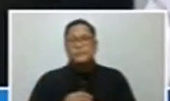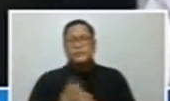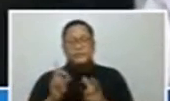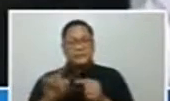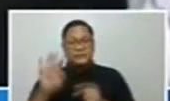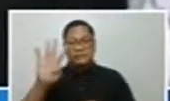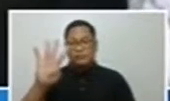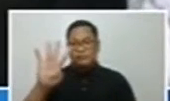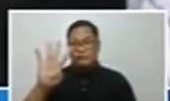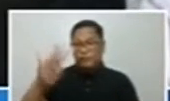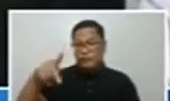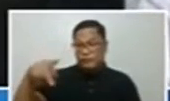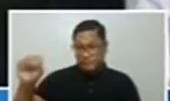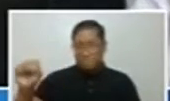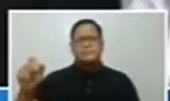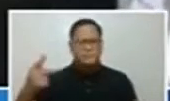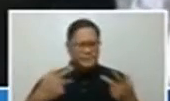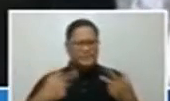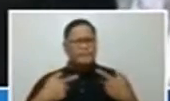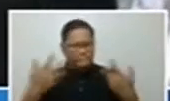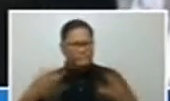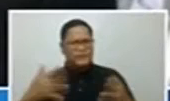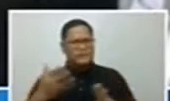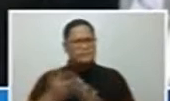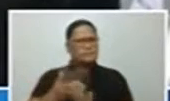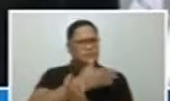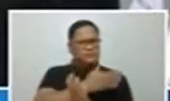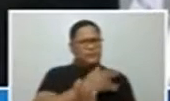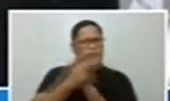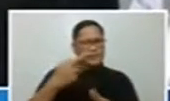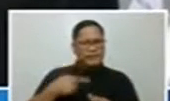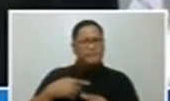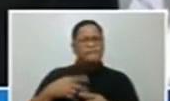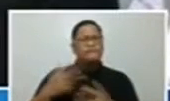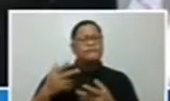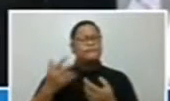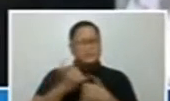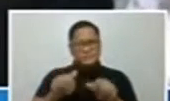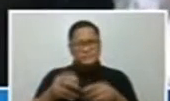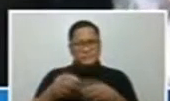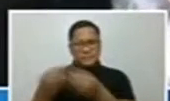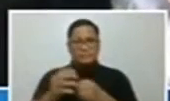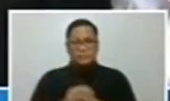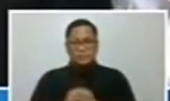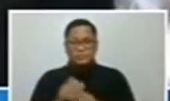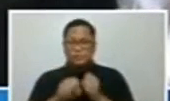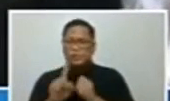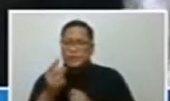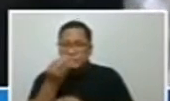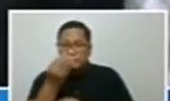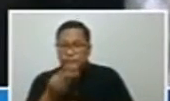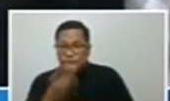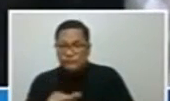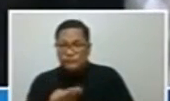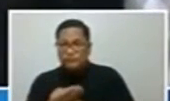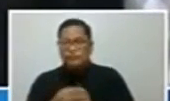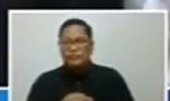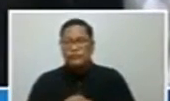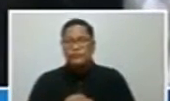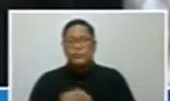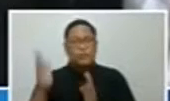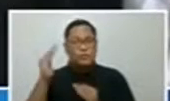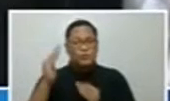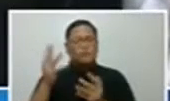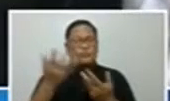sa pamagitan ng virtual na pagpupulong? Tama ka, Sec. Martin. No, yan